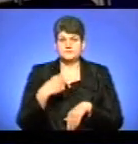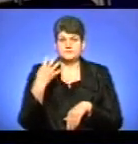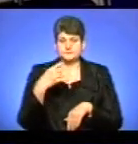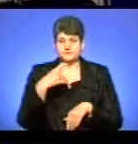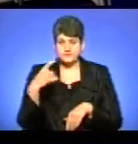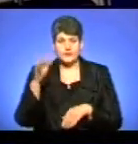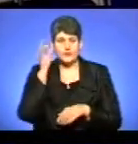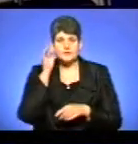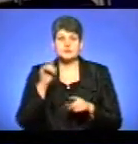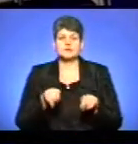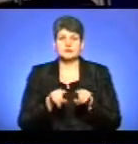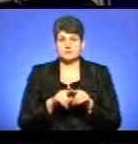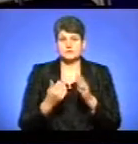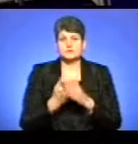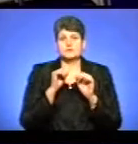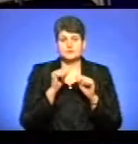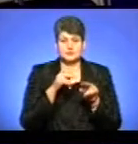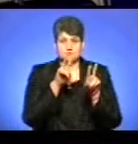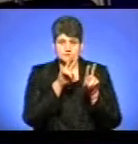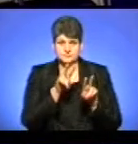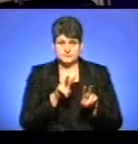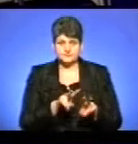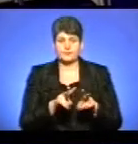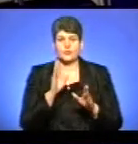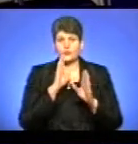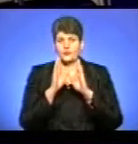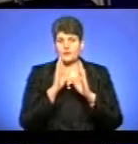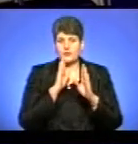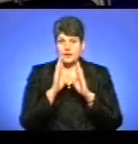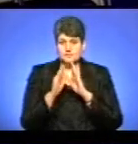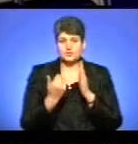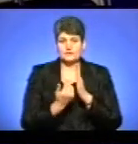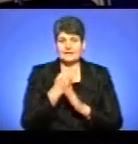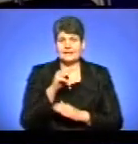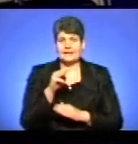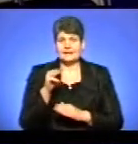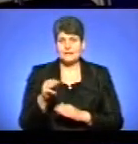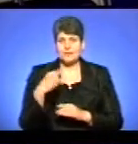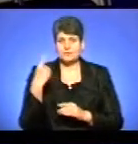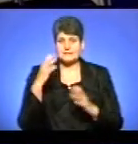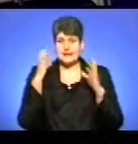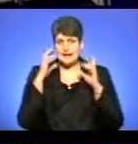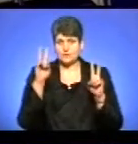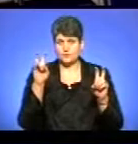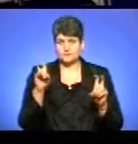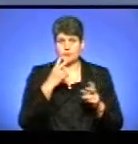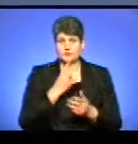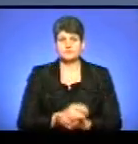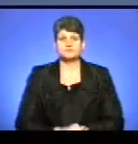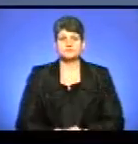що також наші новини ви можете переглядати на сторінці у Facebook «Новини ТТБ. Обласне радіо». Побачимось.